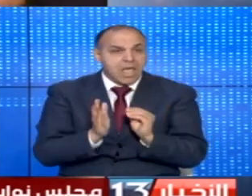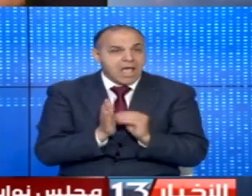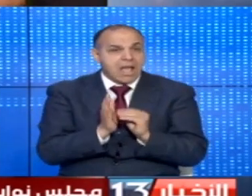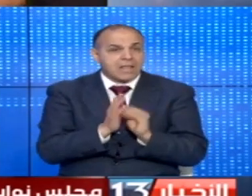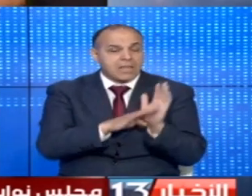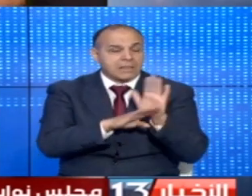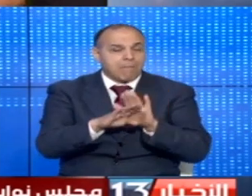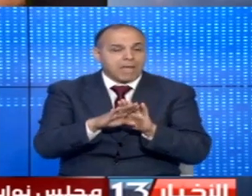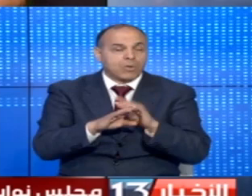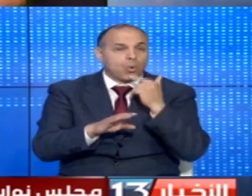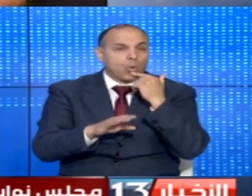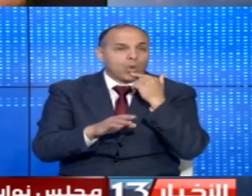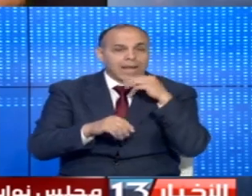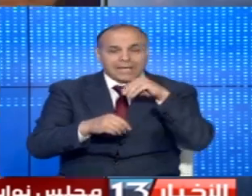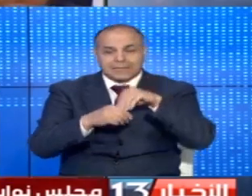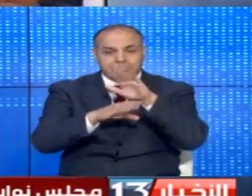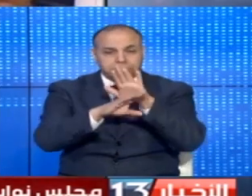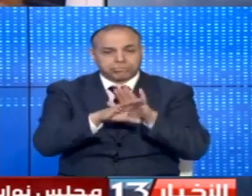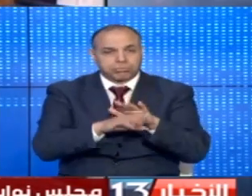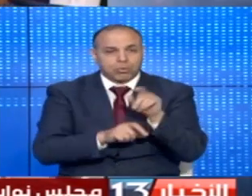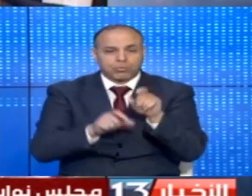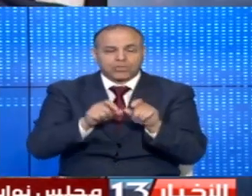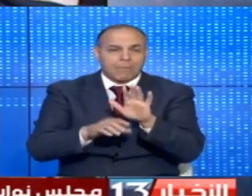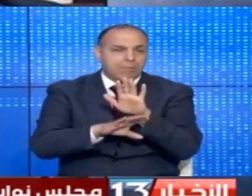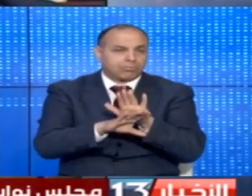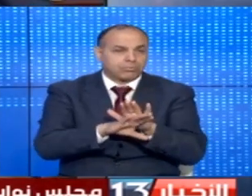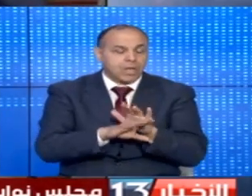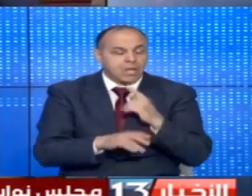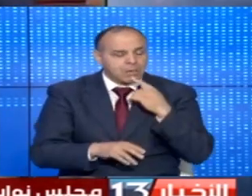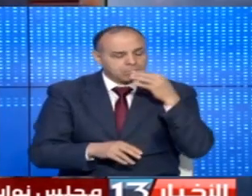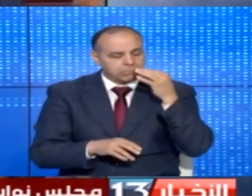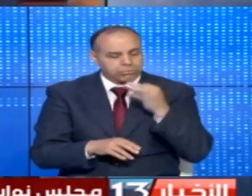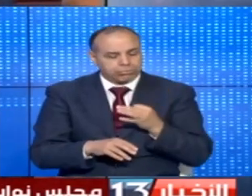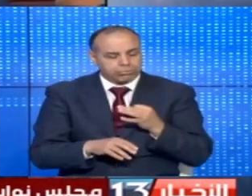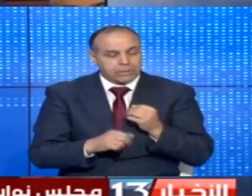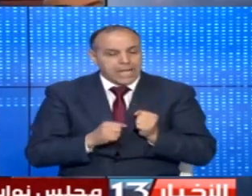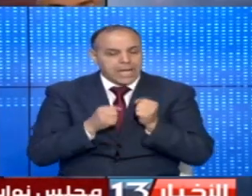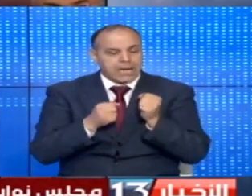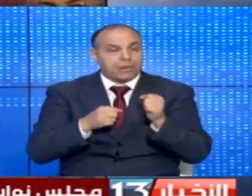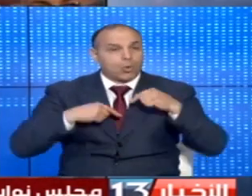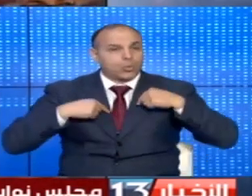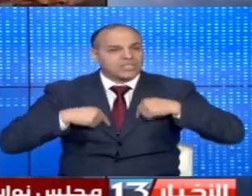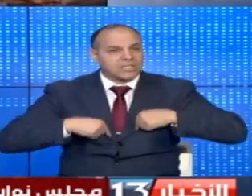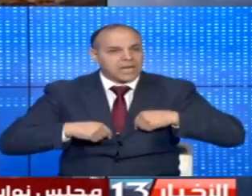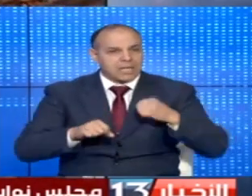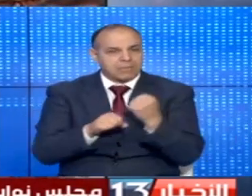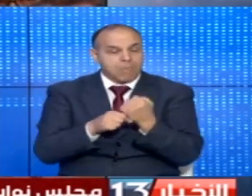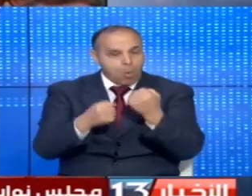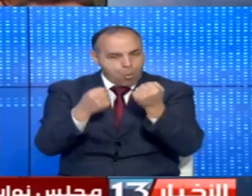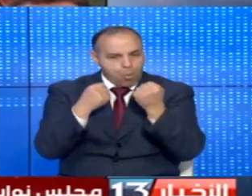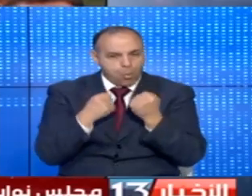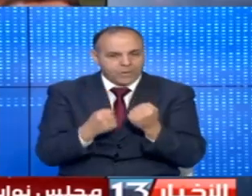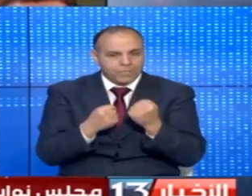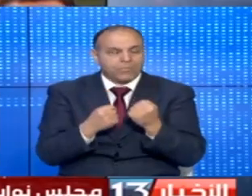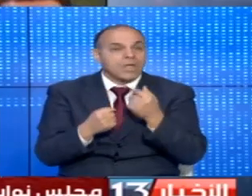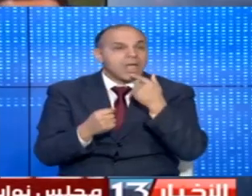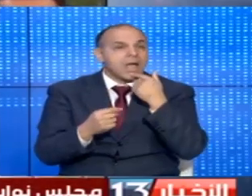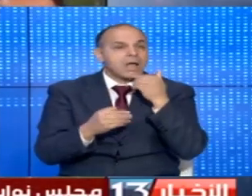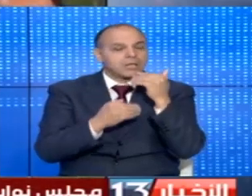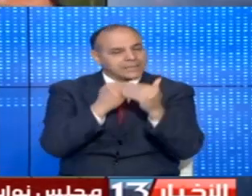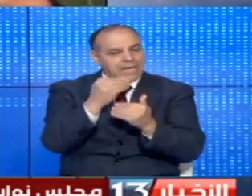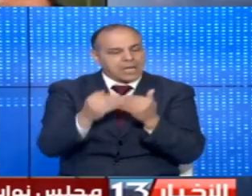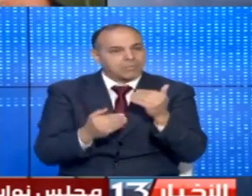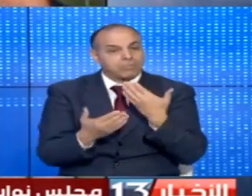بالحميه الاقتصادي والمشتبه مشددا على اراده الحكومه ستكون قويه في تحقيق تقدم